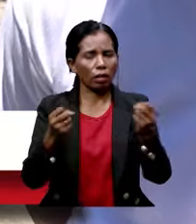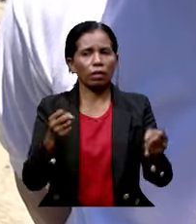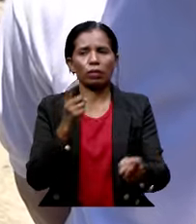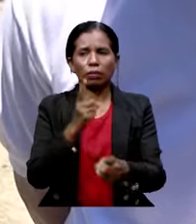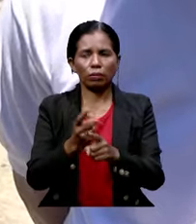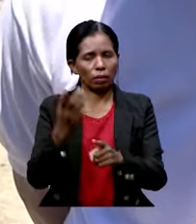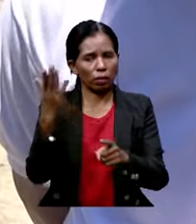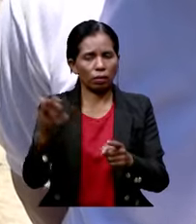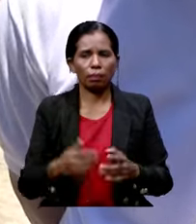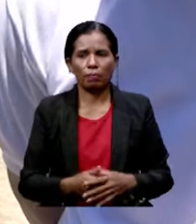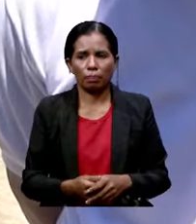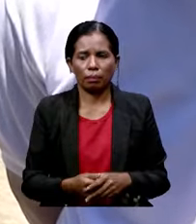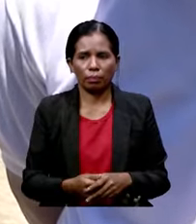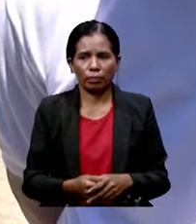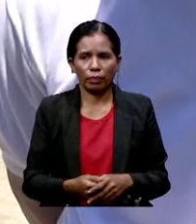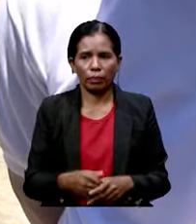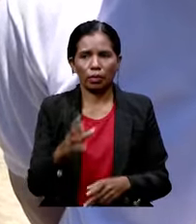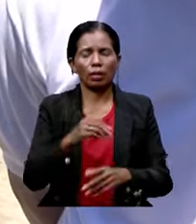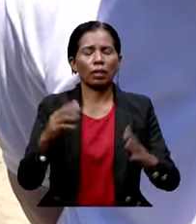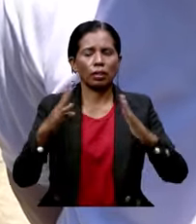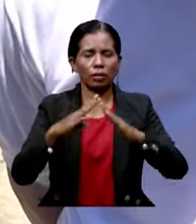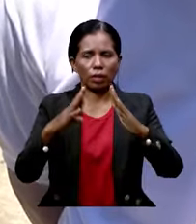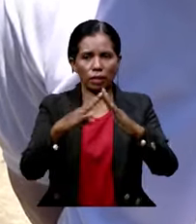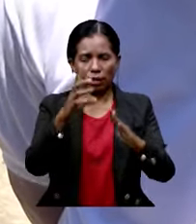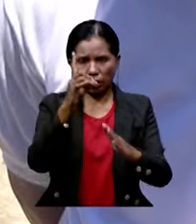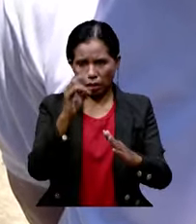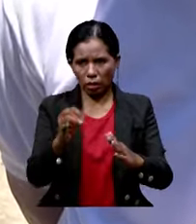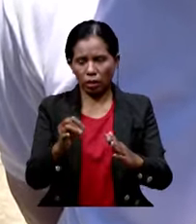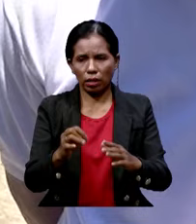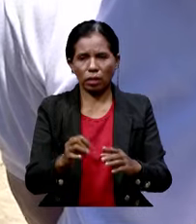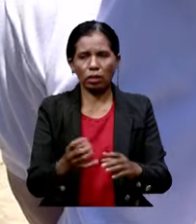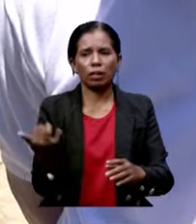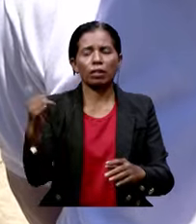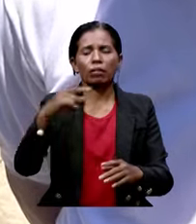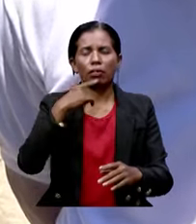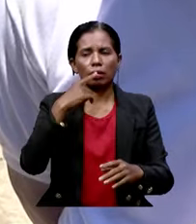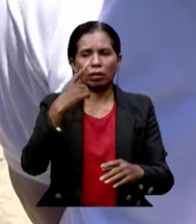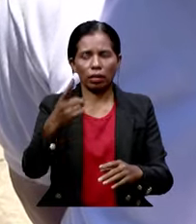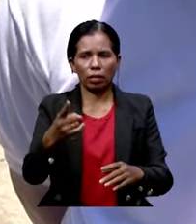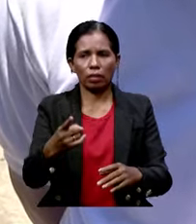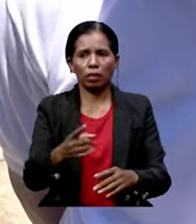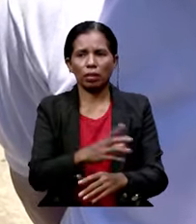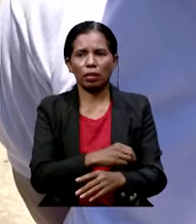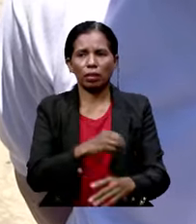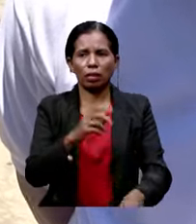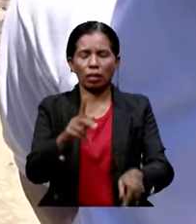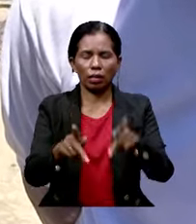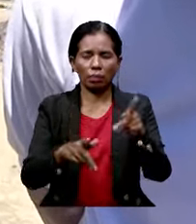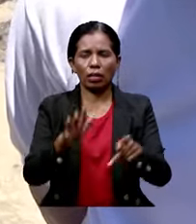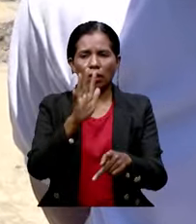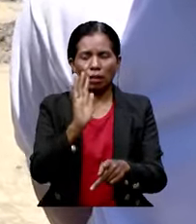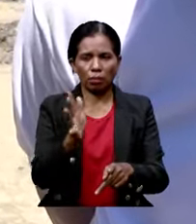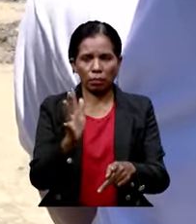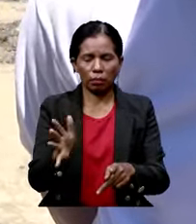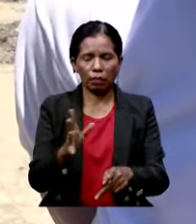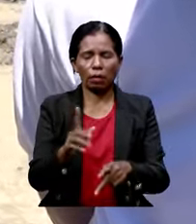napa lagi ya sidari diri tanggla o in sira tetemos kras vanile ya nain lin di manulu balu